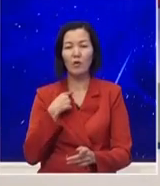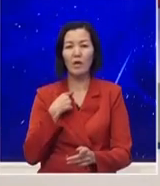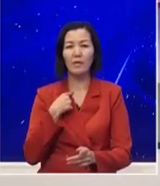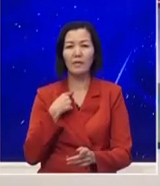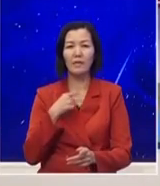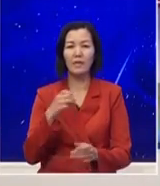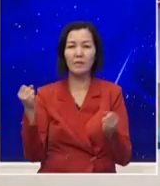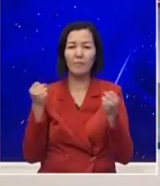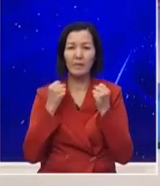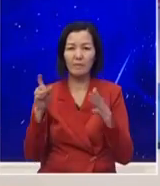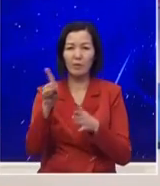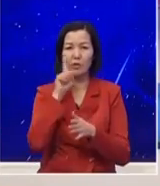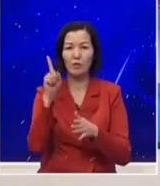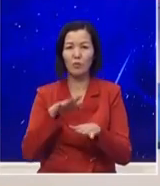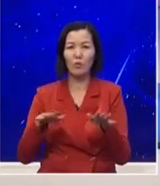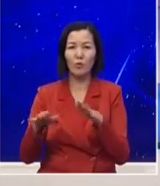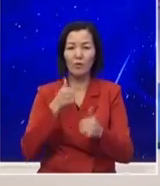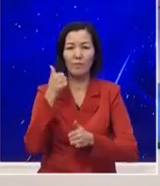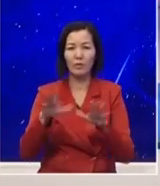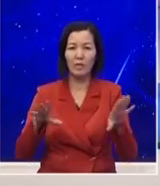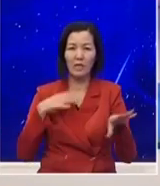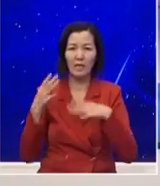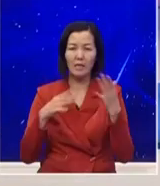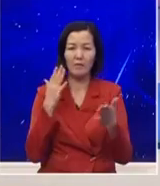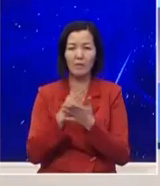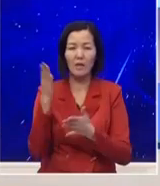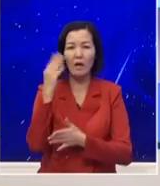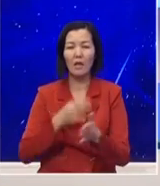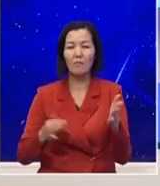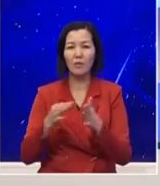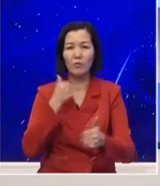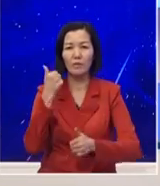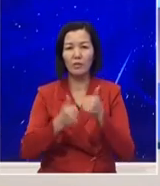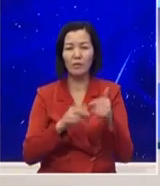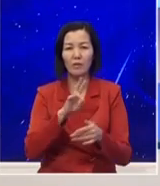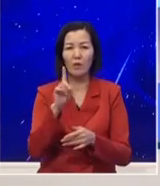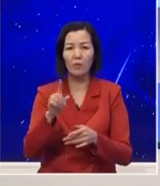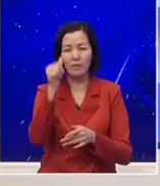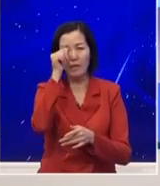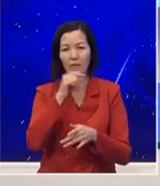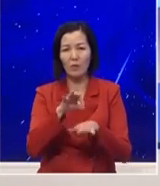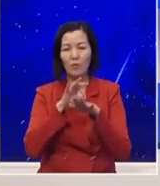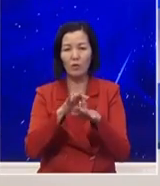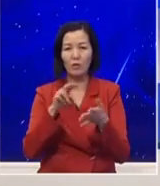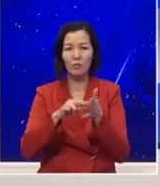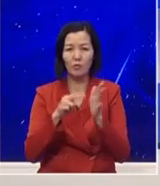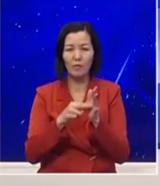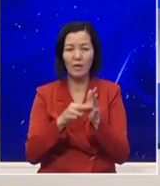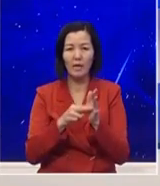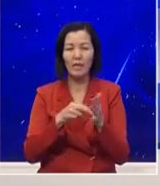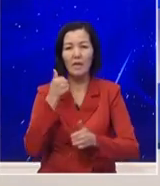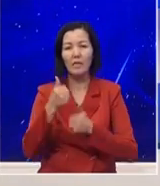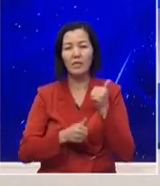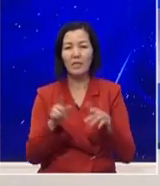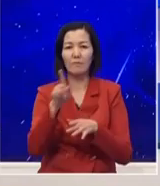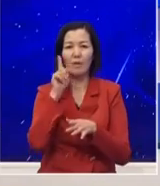Талдықорғандық самбошы жасөспірімдер өңірлік біріншілікке дайындалып жатыр. Алматы облысының чемпионаты наурыз айында өтеді деп жоспарланған. Ол